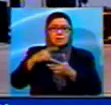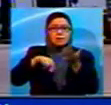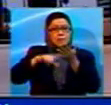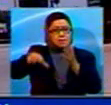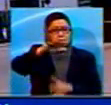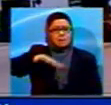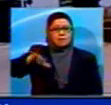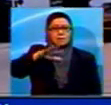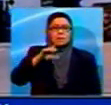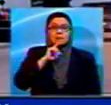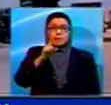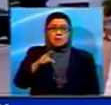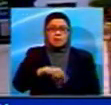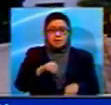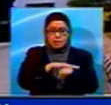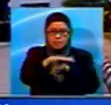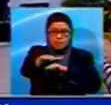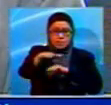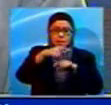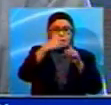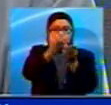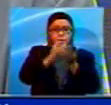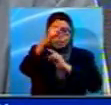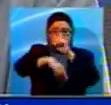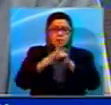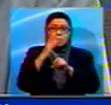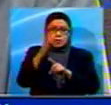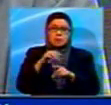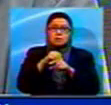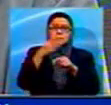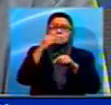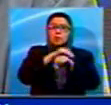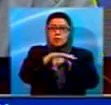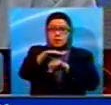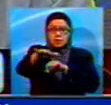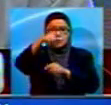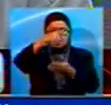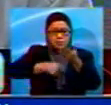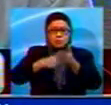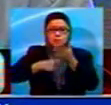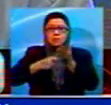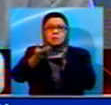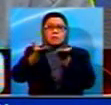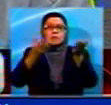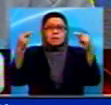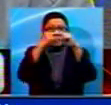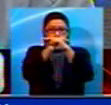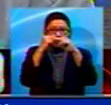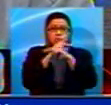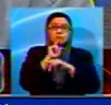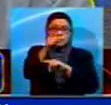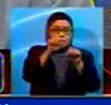pasaran ekonomi dunia akan memberi impak kepada kos selenggara lebuh Raya the conession